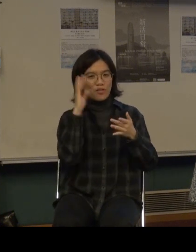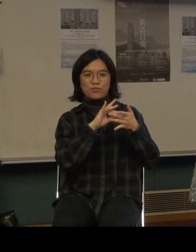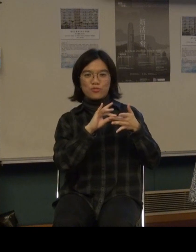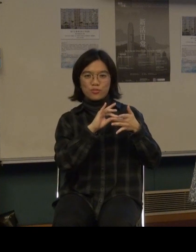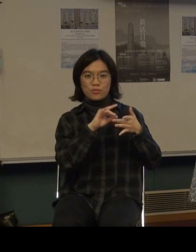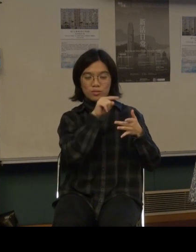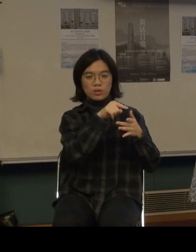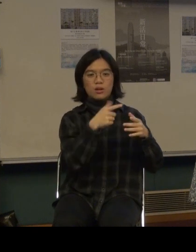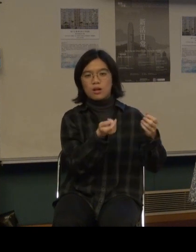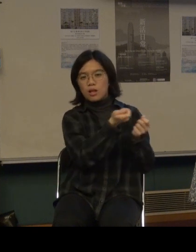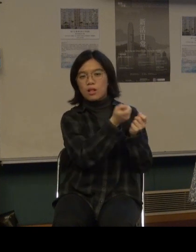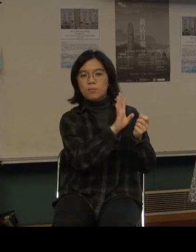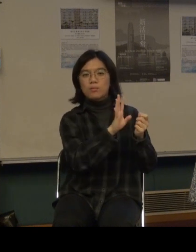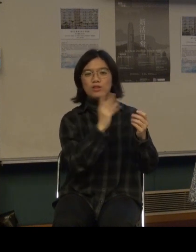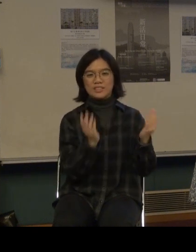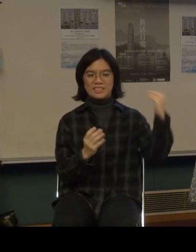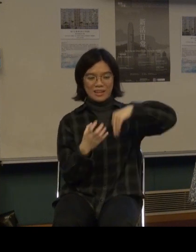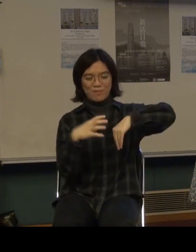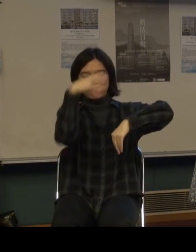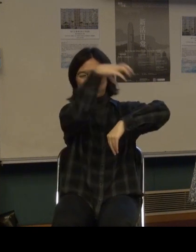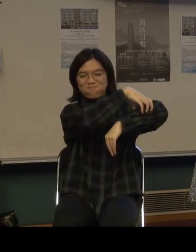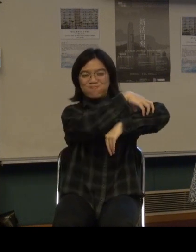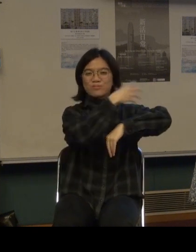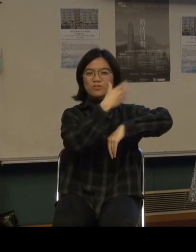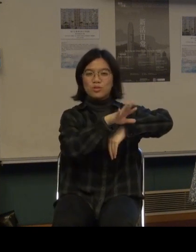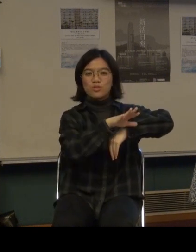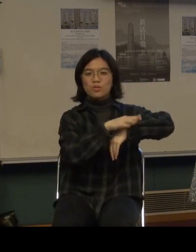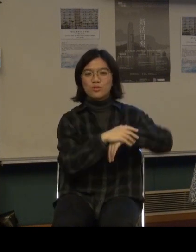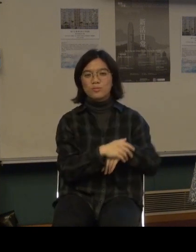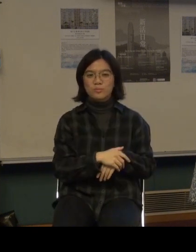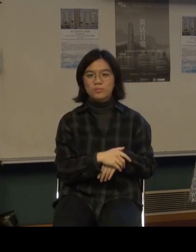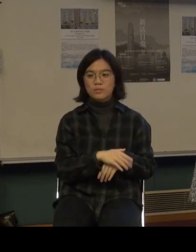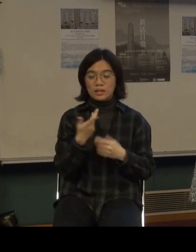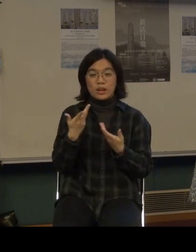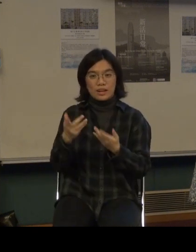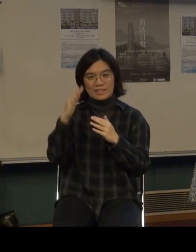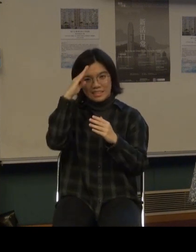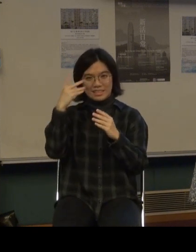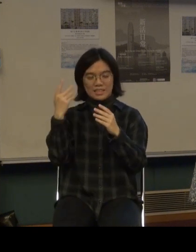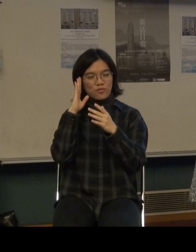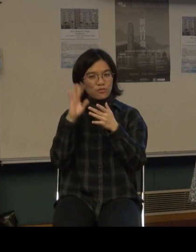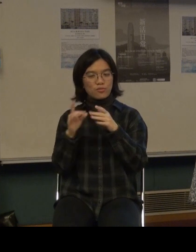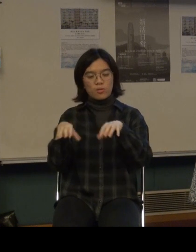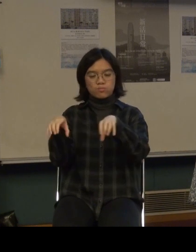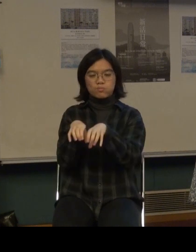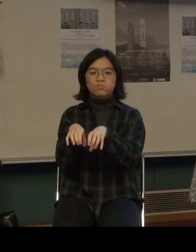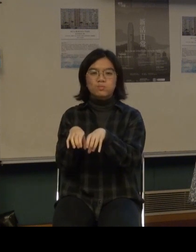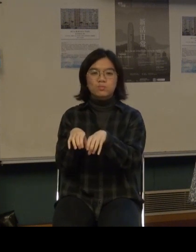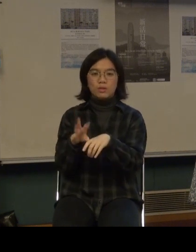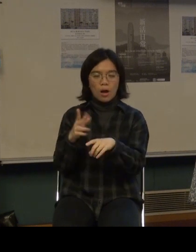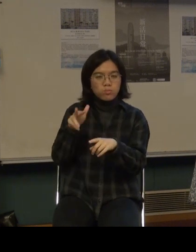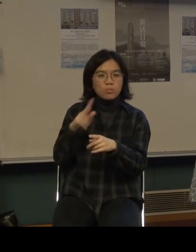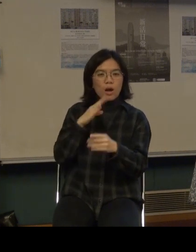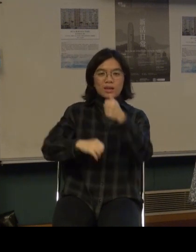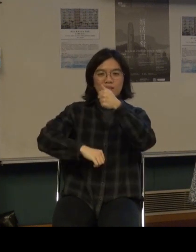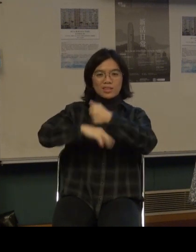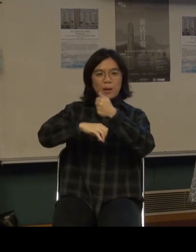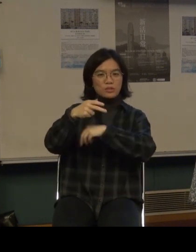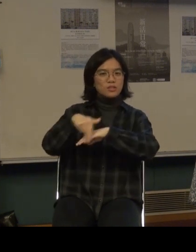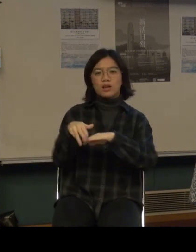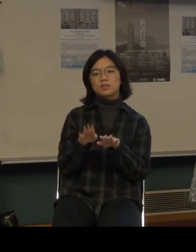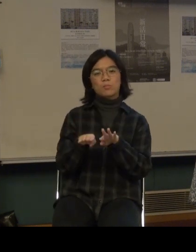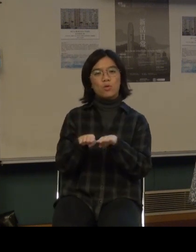宿舍就擺咗喺山坡上面，呢個警察宿舍咧就擺喺佢隔離嘅。但基本上你會見到個格局係一模一樣，即係政